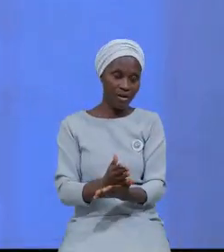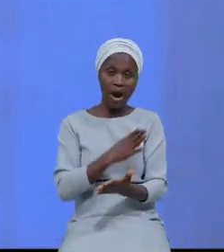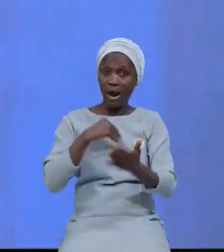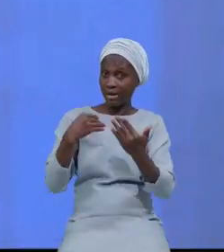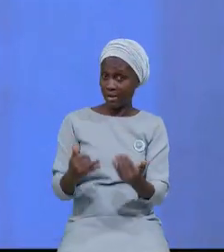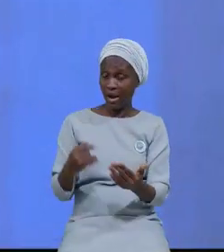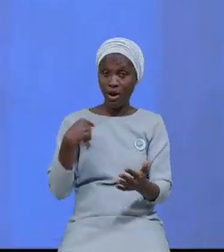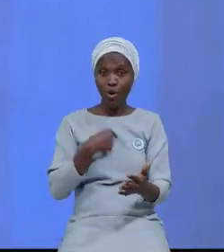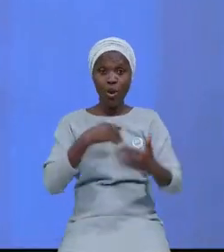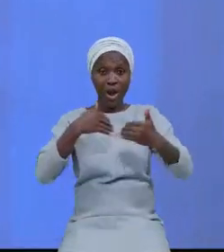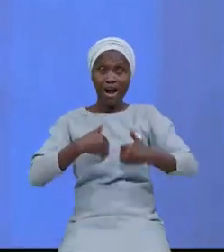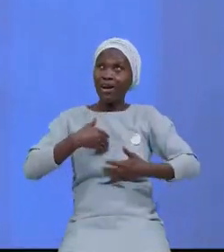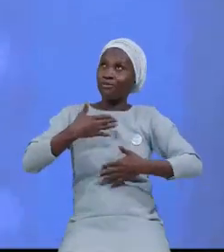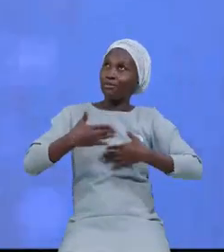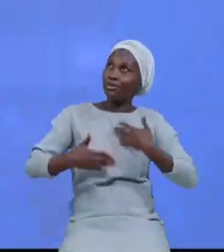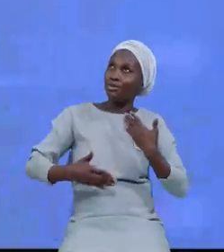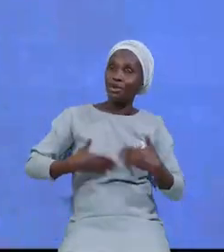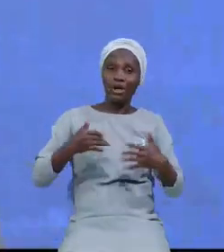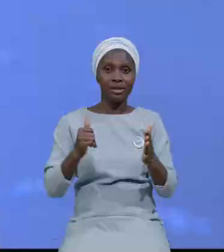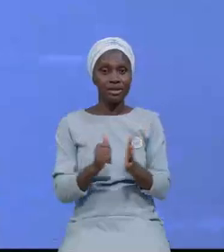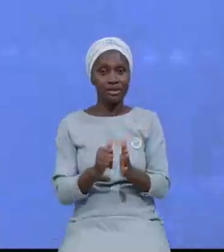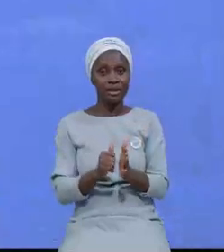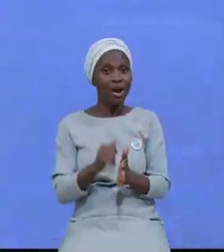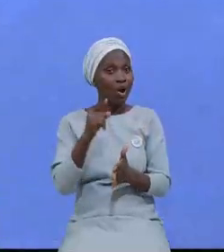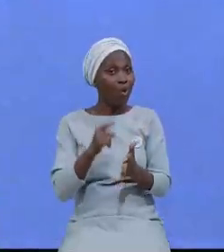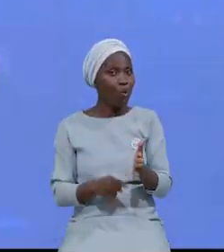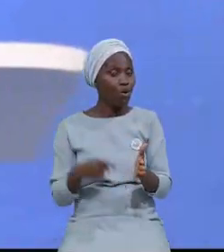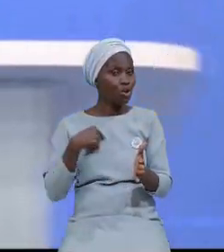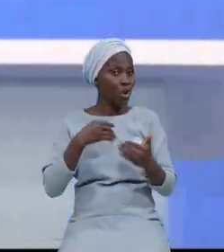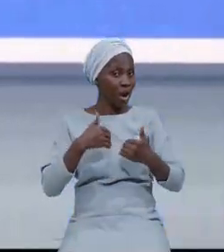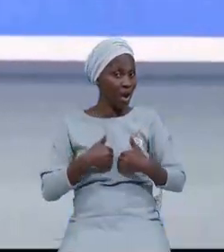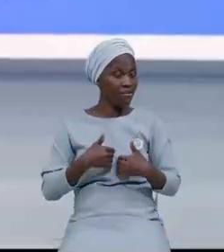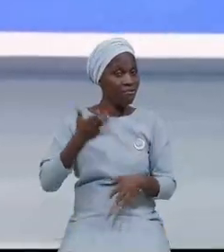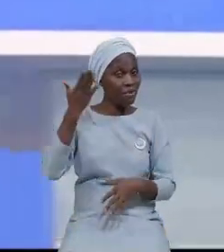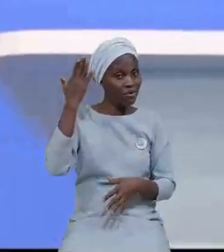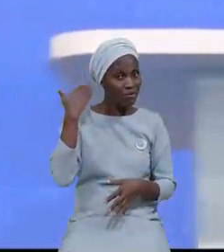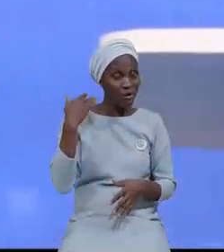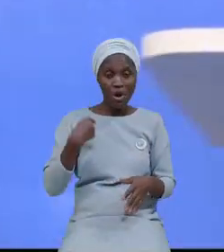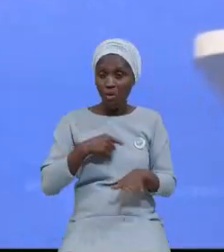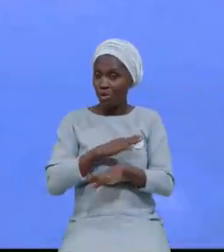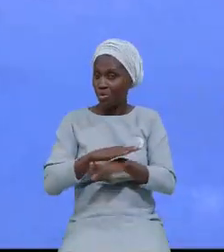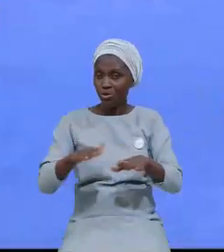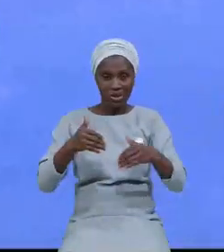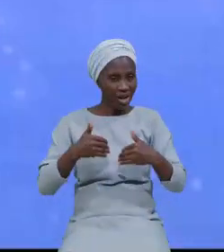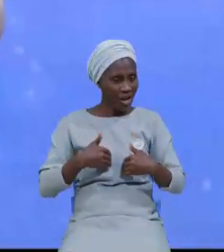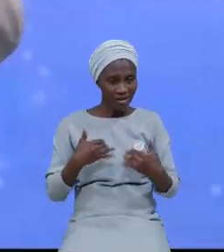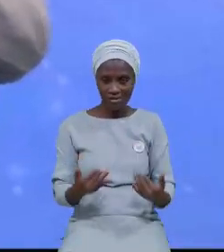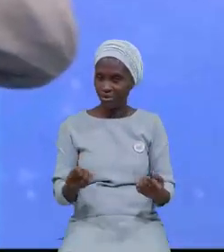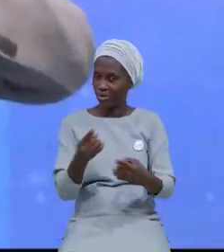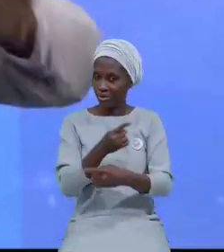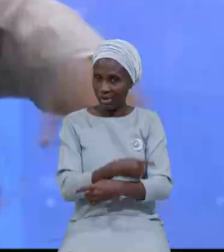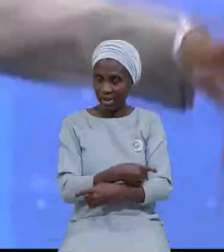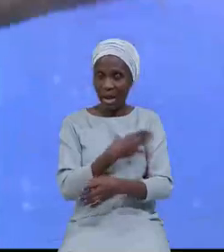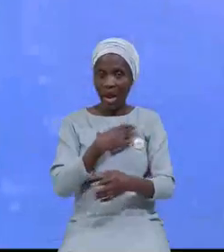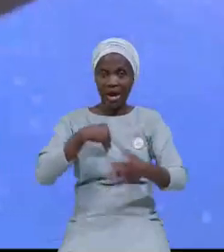fermé maintenant nous avons la joie ce que nous avions avant nous n'avons plus